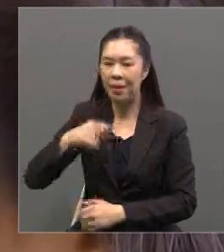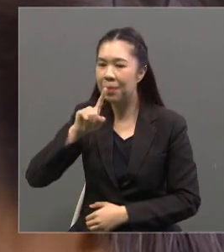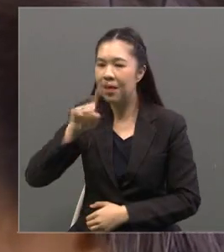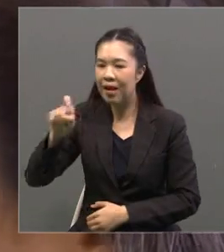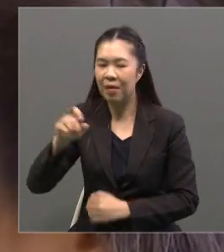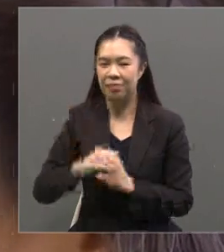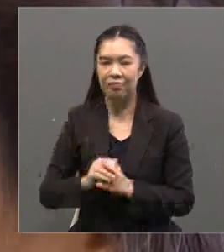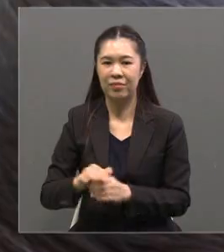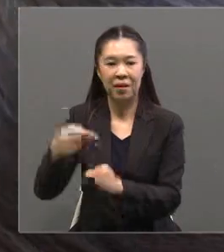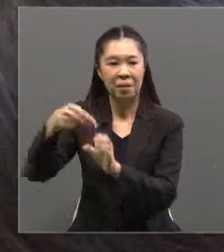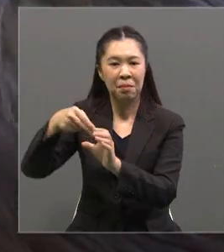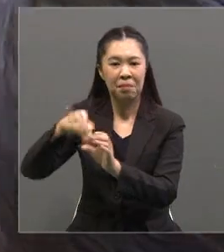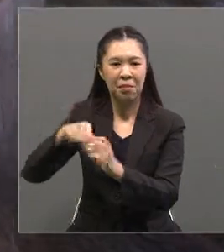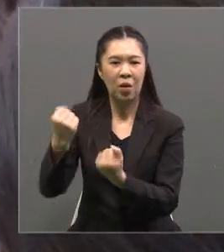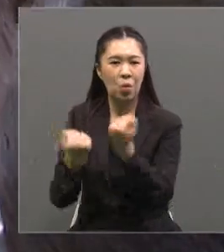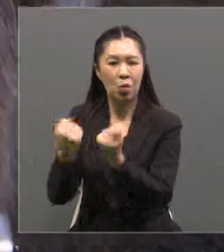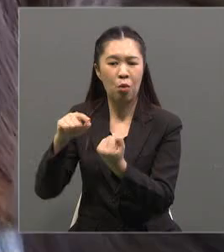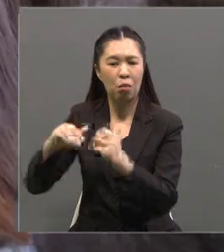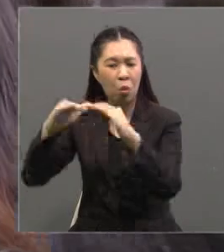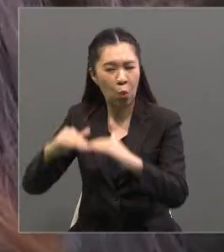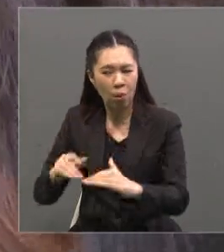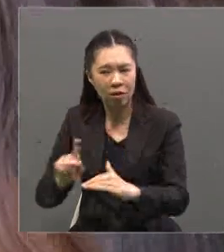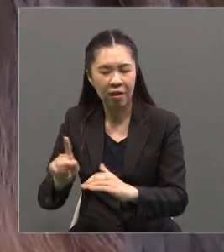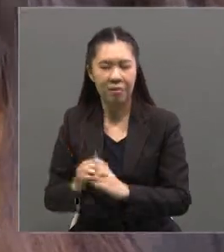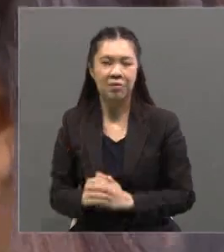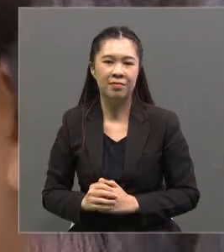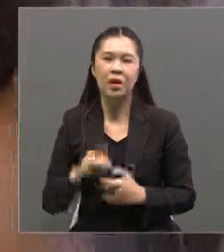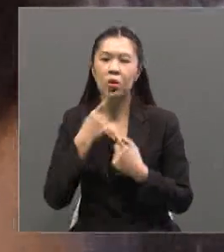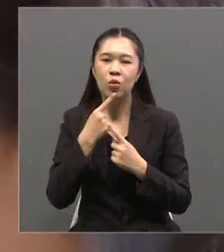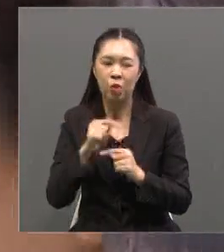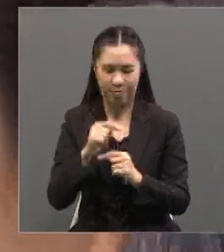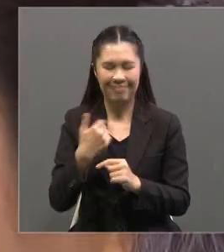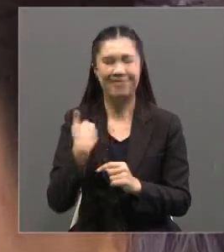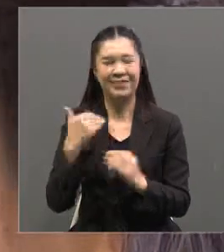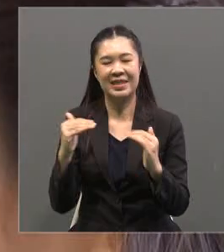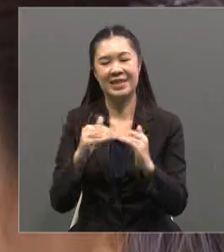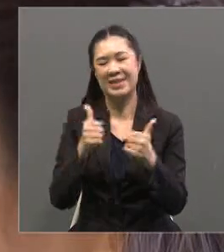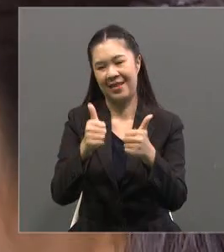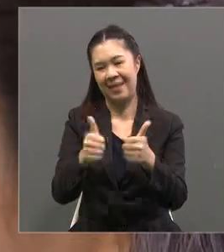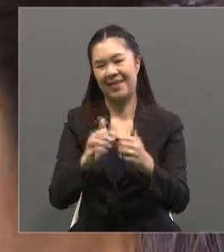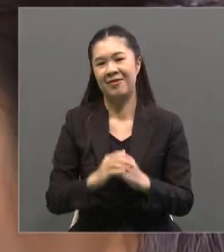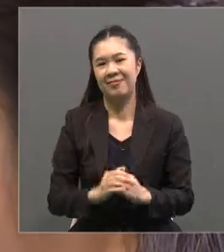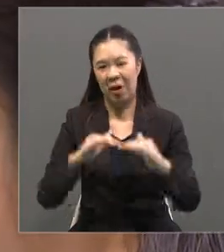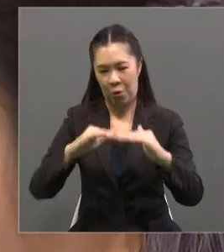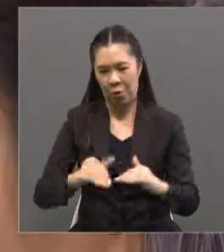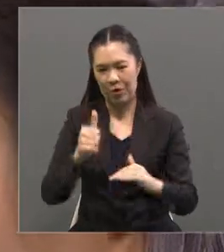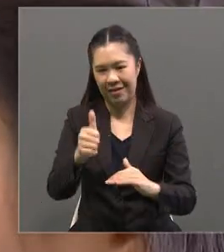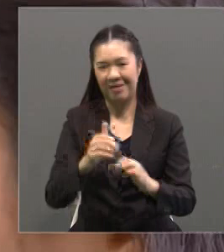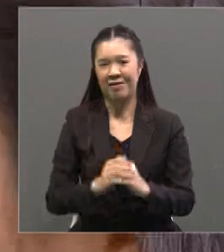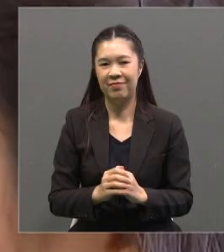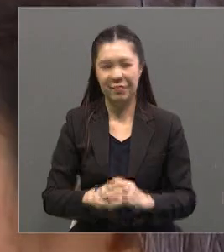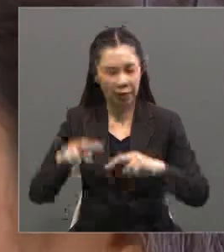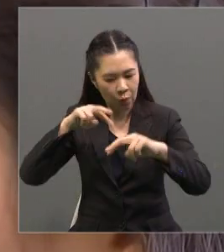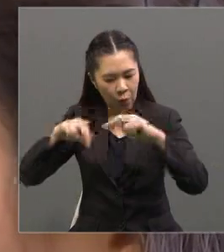เบนซินมีสิทธิ์ไหมคะ ใช่ เบนซินมีสิทธิ์ไหมคะนายกตอบน่ารักนะ ค่ะ มีสิทธิ์สิครับนี่ไงก็เลยเป็นที่มาให้มี